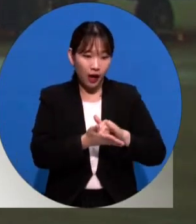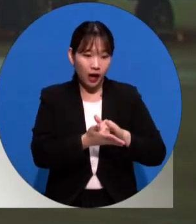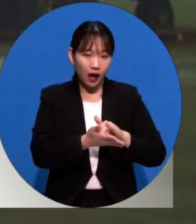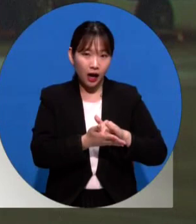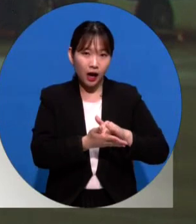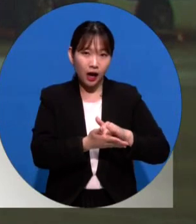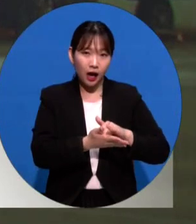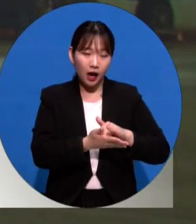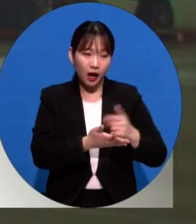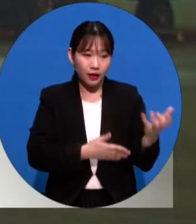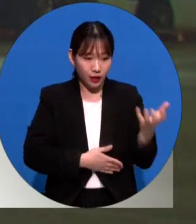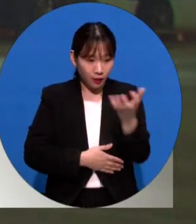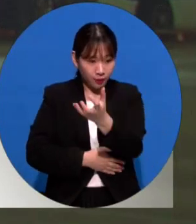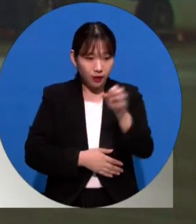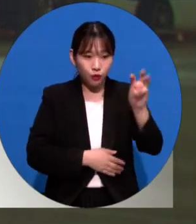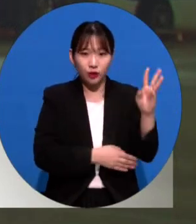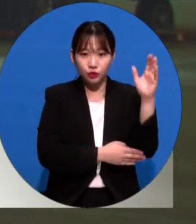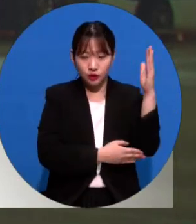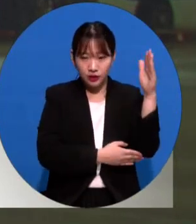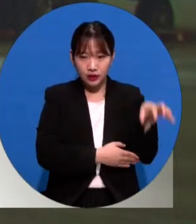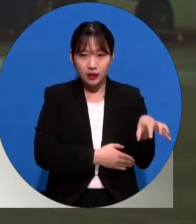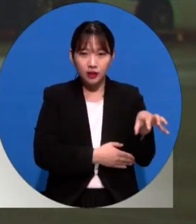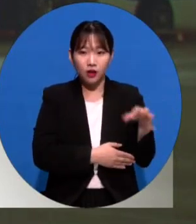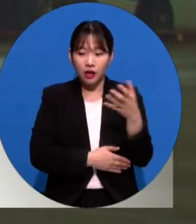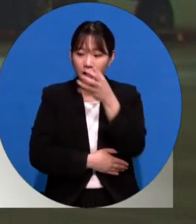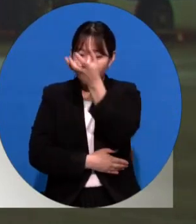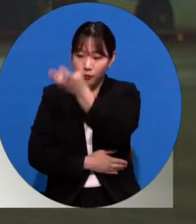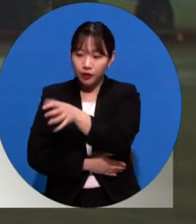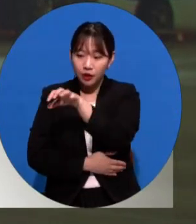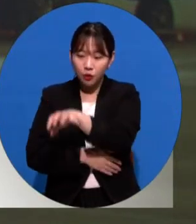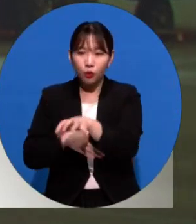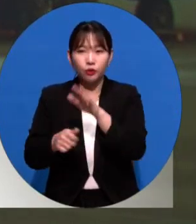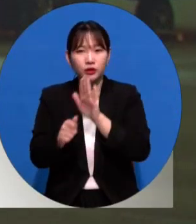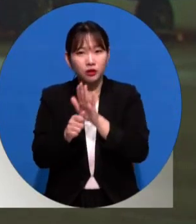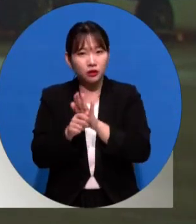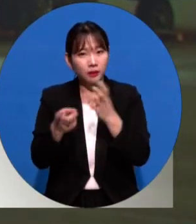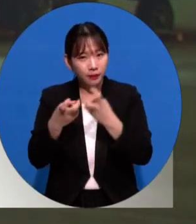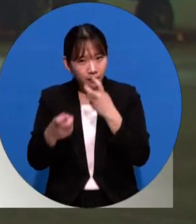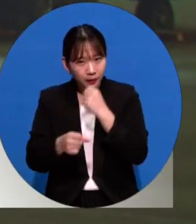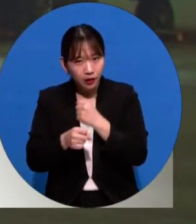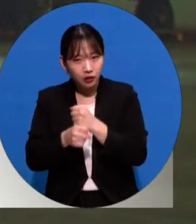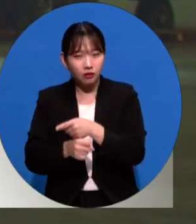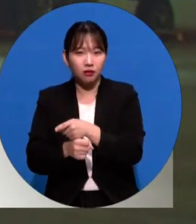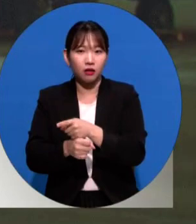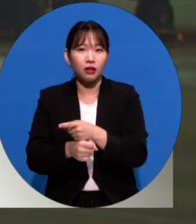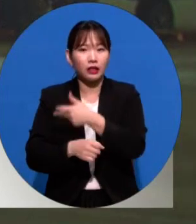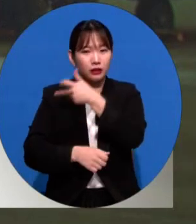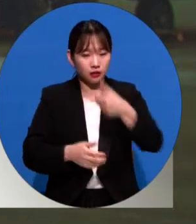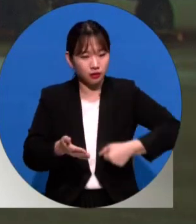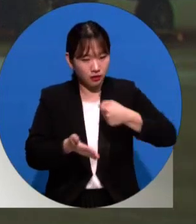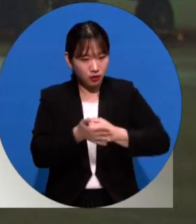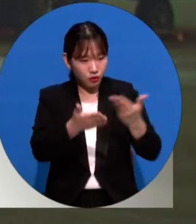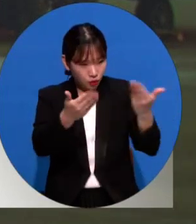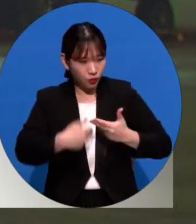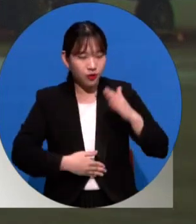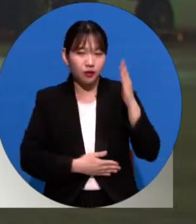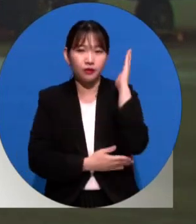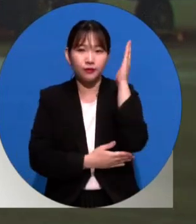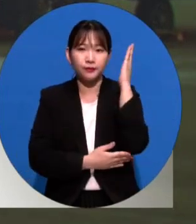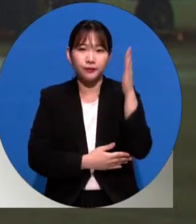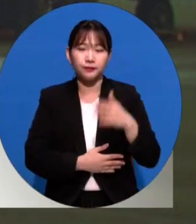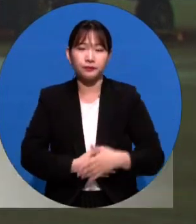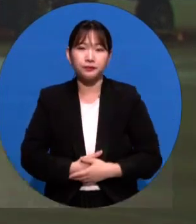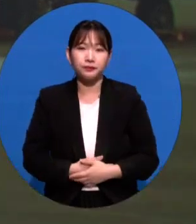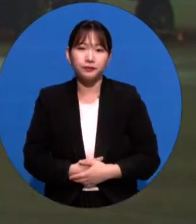광주시에서 이전 지역 지원 대책 발표나 민간공항 이전 등 먼저 통 큰 결단을 내려야 한다고 말했습니다